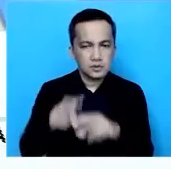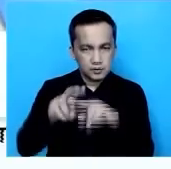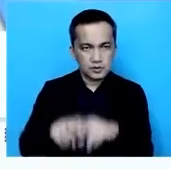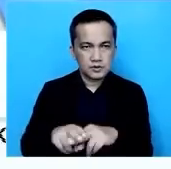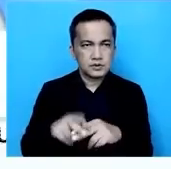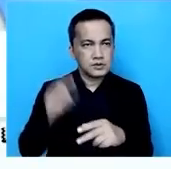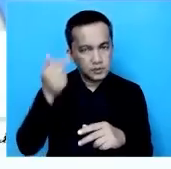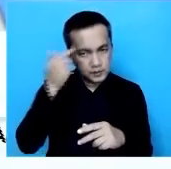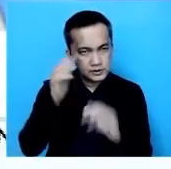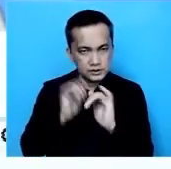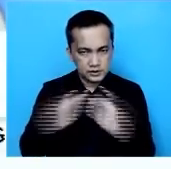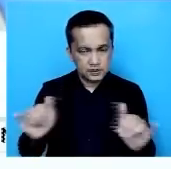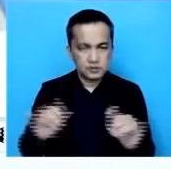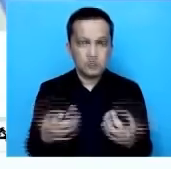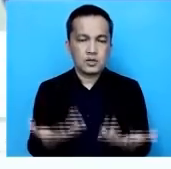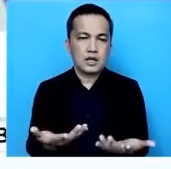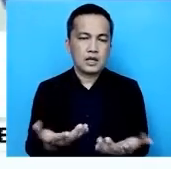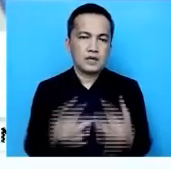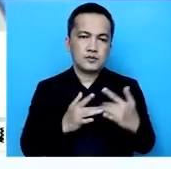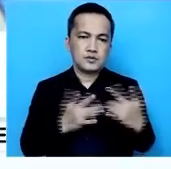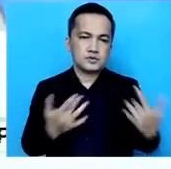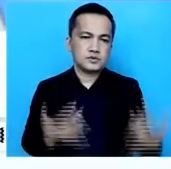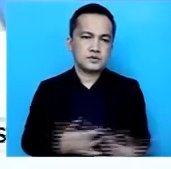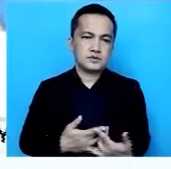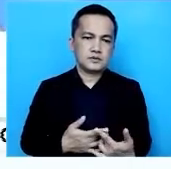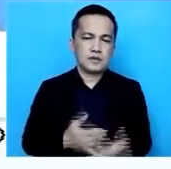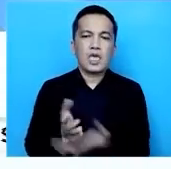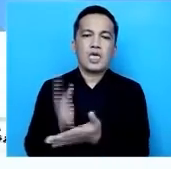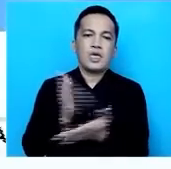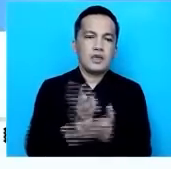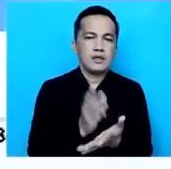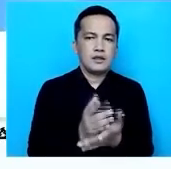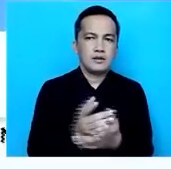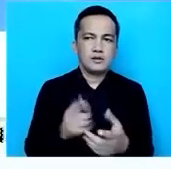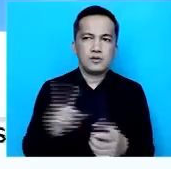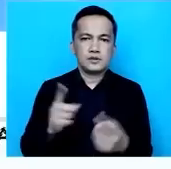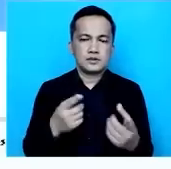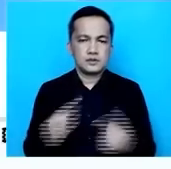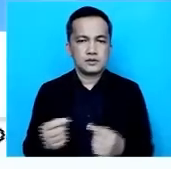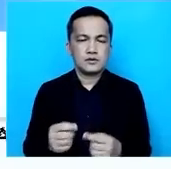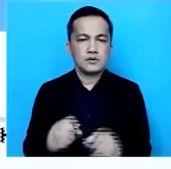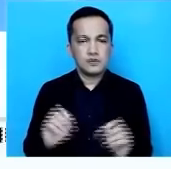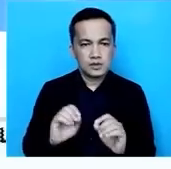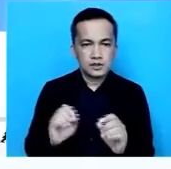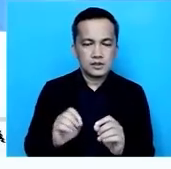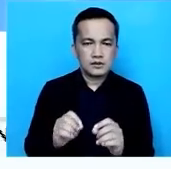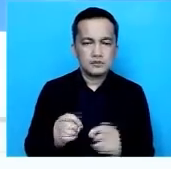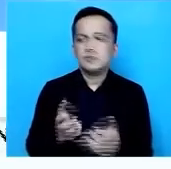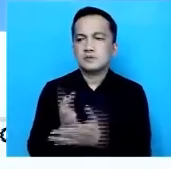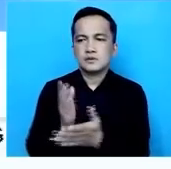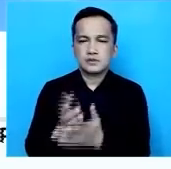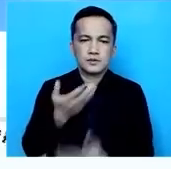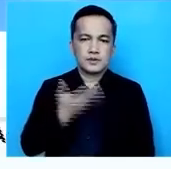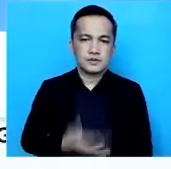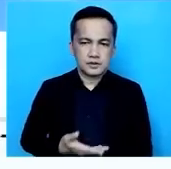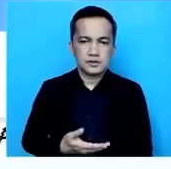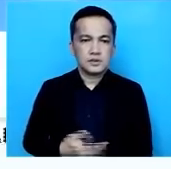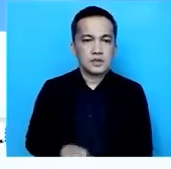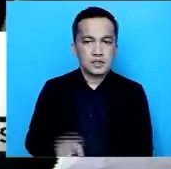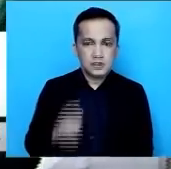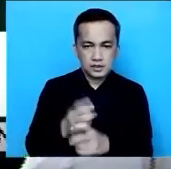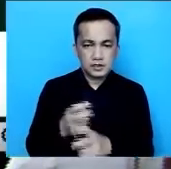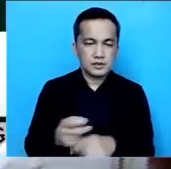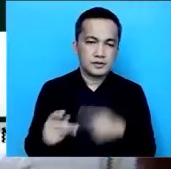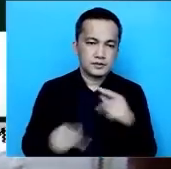pamahalaan, ganyan lang, walang puso. Walang pakialam kung anong gagawin. Walang pakialam kung magutom. Mahirapan yung mga kababayan